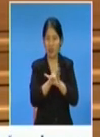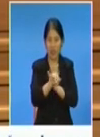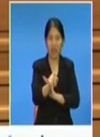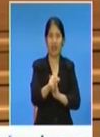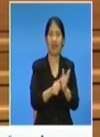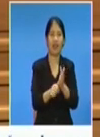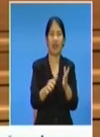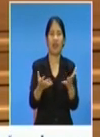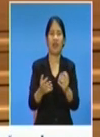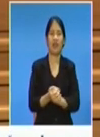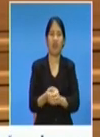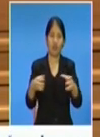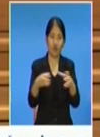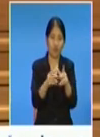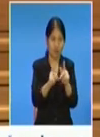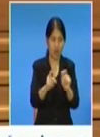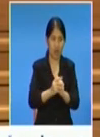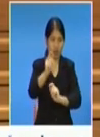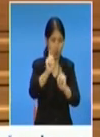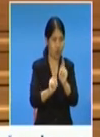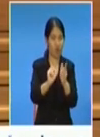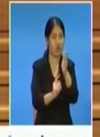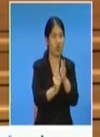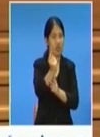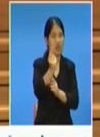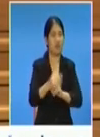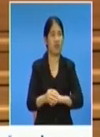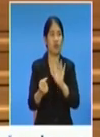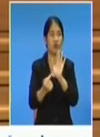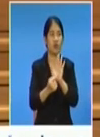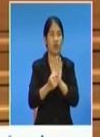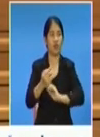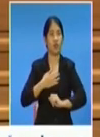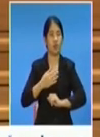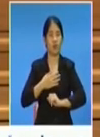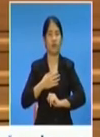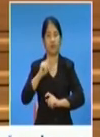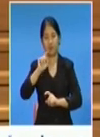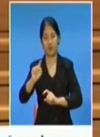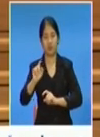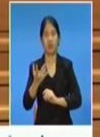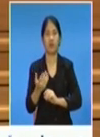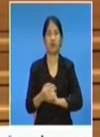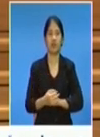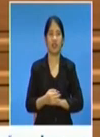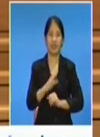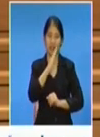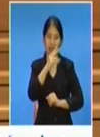แต่ต้นครับตัวอย่างครับของที่ผมสอบอยู่ท่านจะเห็นความผิดแล้วท่านจะตกใจม